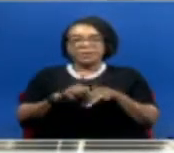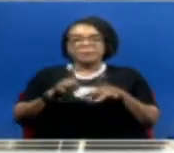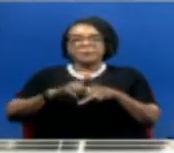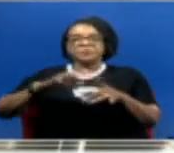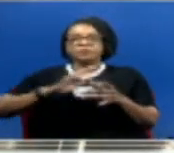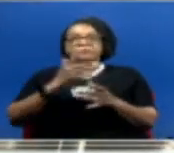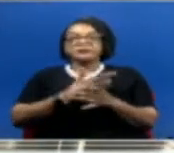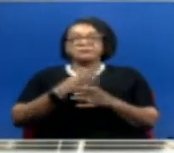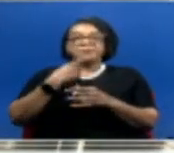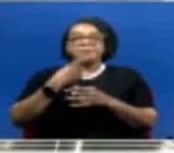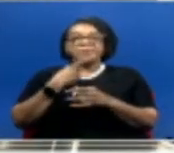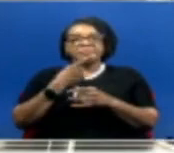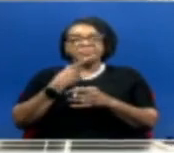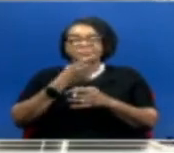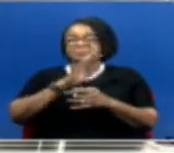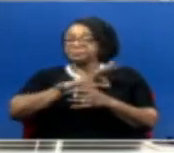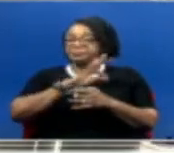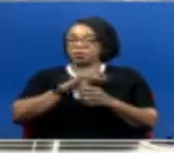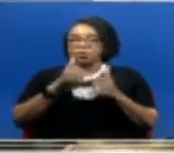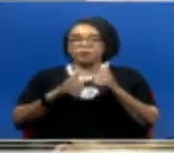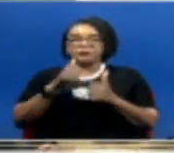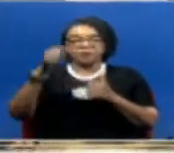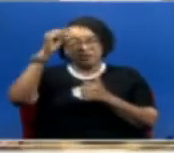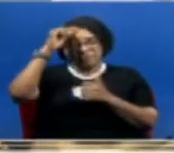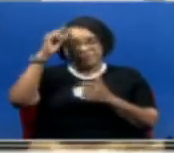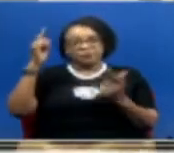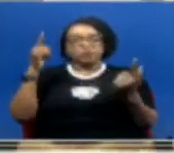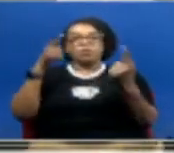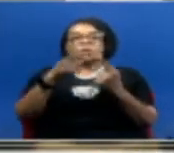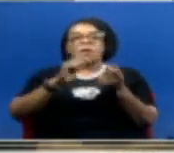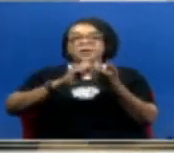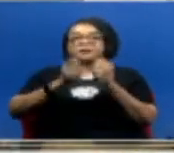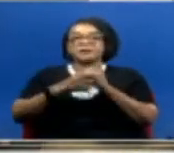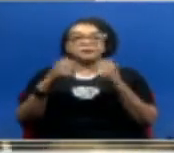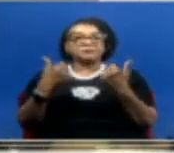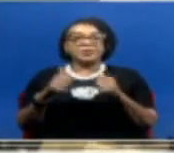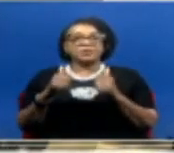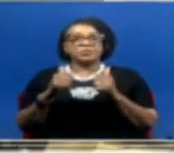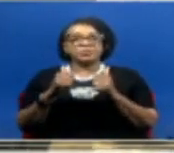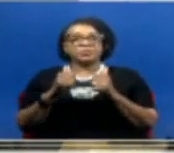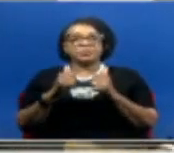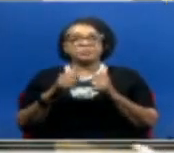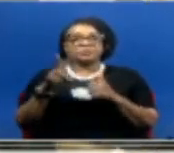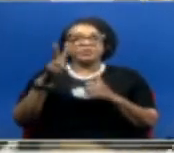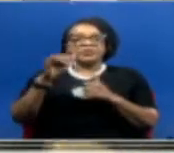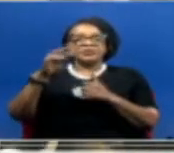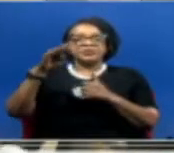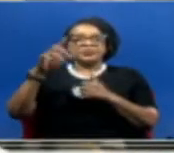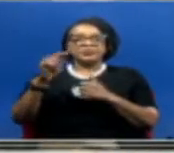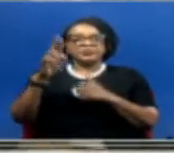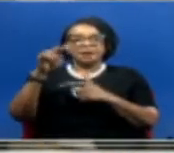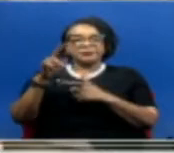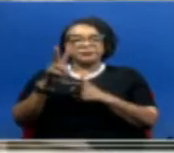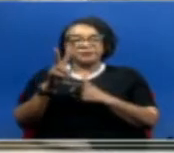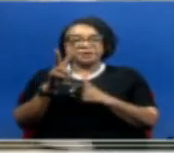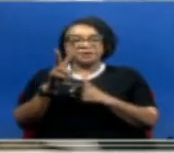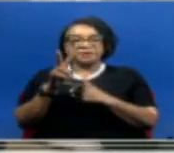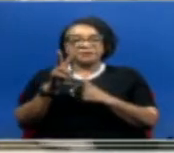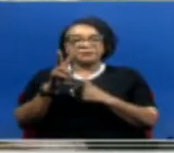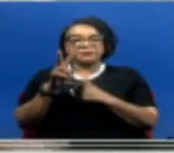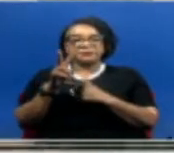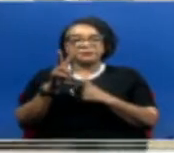kuwa mapato ambayo serikali inalenga hayajabadilika. Vincent Odur, NTV.